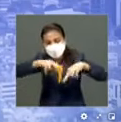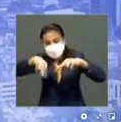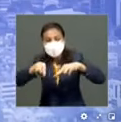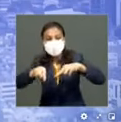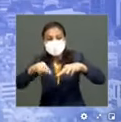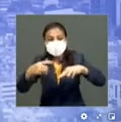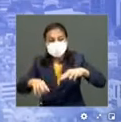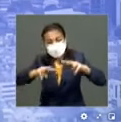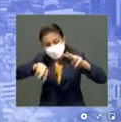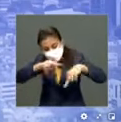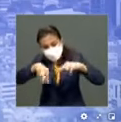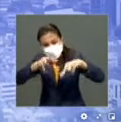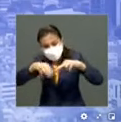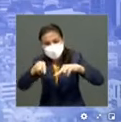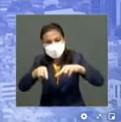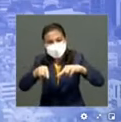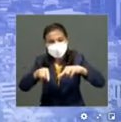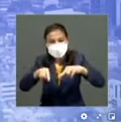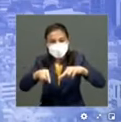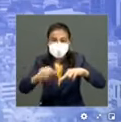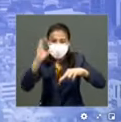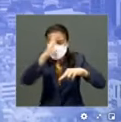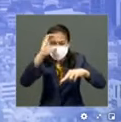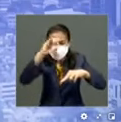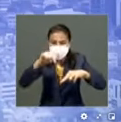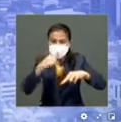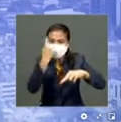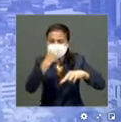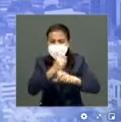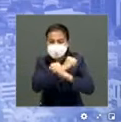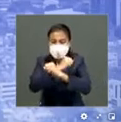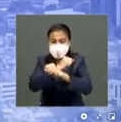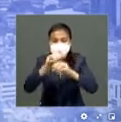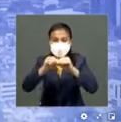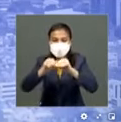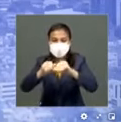ริมาณอย่างมากเพื่อที่จะเข้าไปจำกัดการแพร่ระ